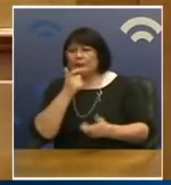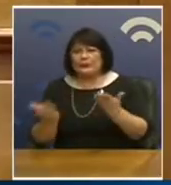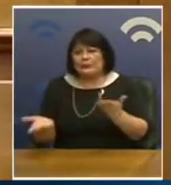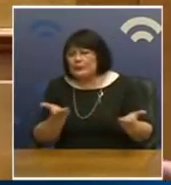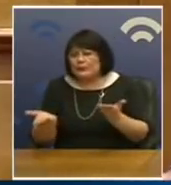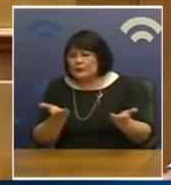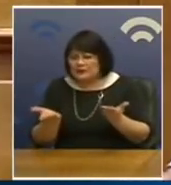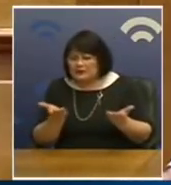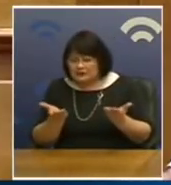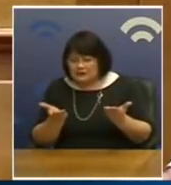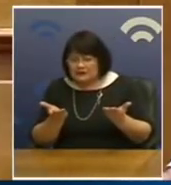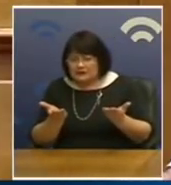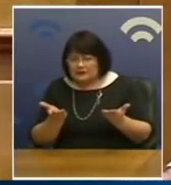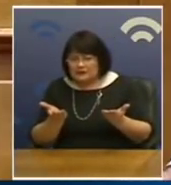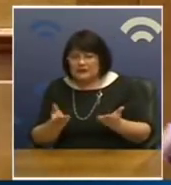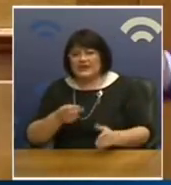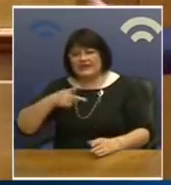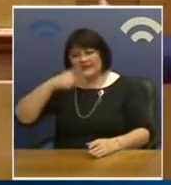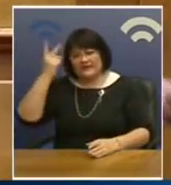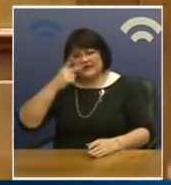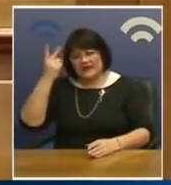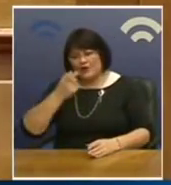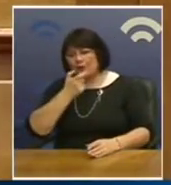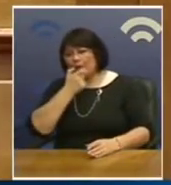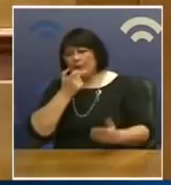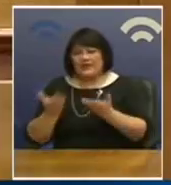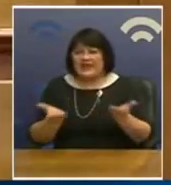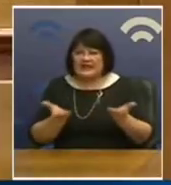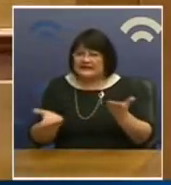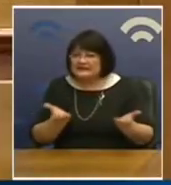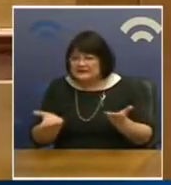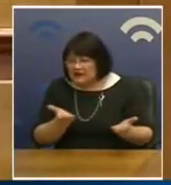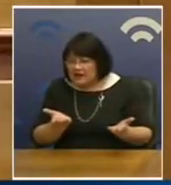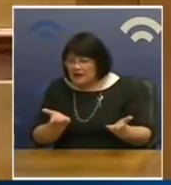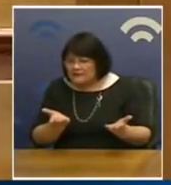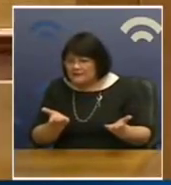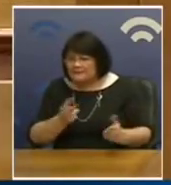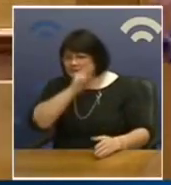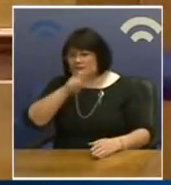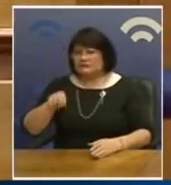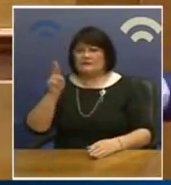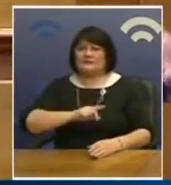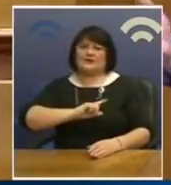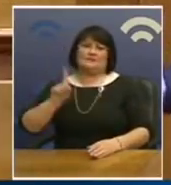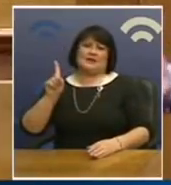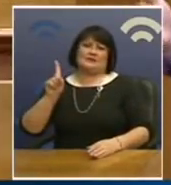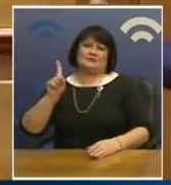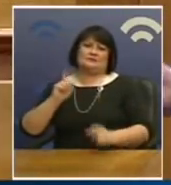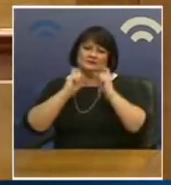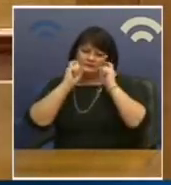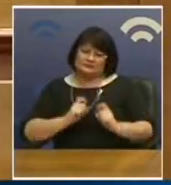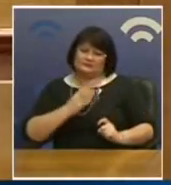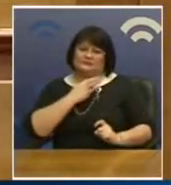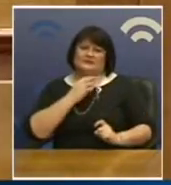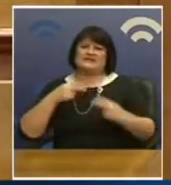μην καταργηθεί ποτέ ξανά το δικαίωμα της διαιτησίας όπως το κατήργησαν οι κυβερνήσεις σας και ανάγκασαν ακόμα και το Συμβούλιο